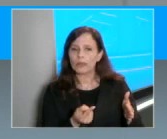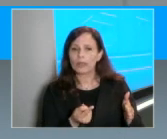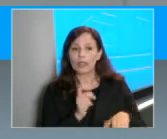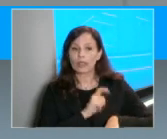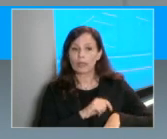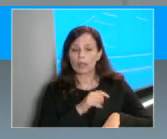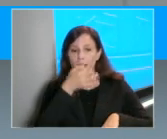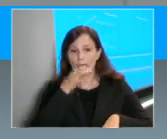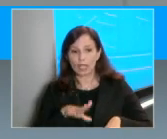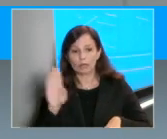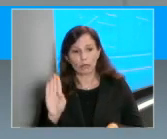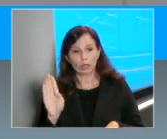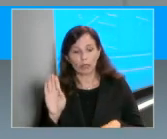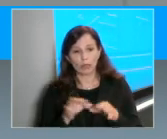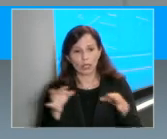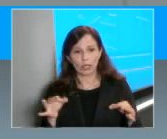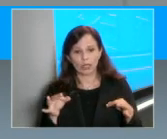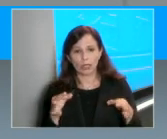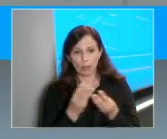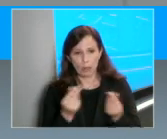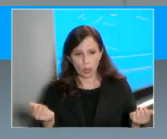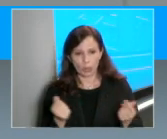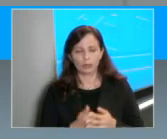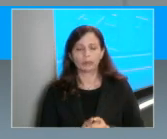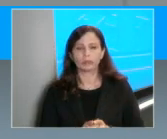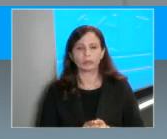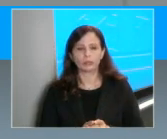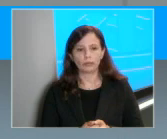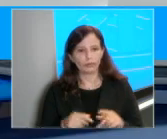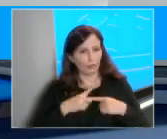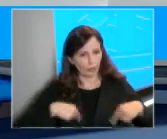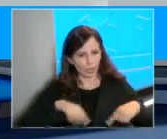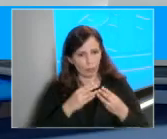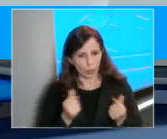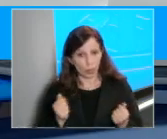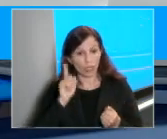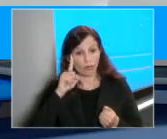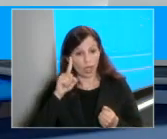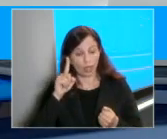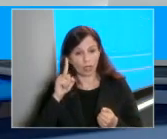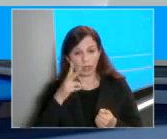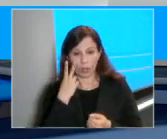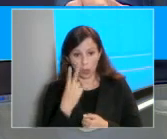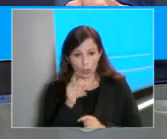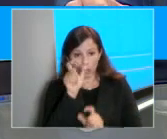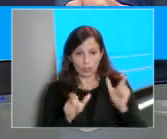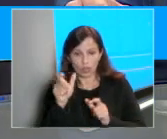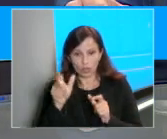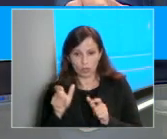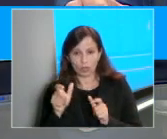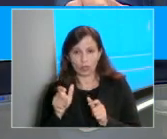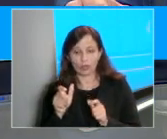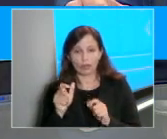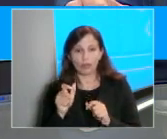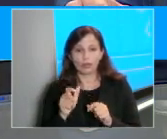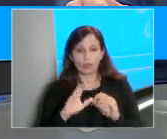הזמן לעזוב את נתניהו ולהתחיל להתעסק במהות. אני יכול להגיד לך... אנחנו מתעסקים במהות, אבל בסופו של דבר אתה רואה אנשים נוטים בסוף להצביע